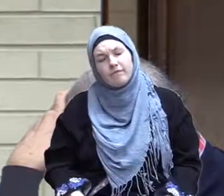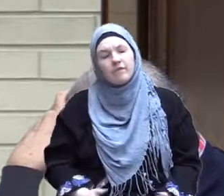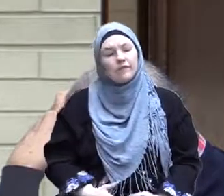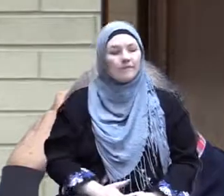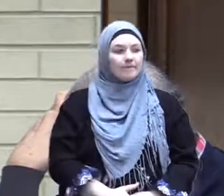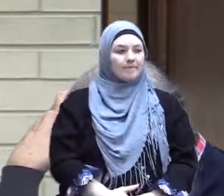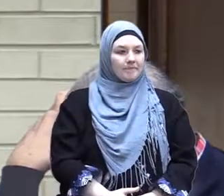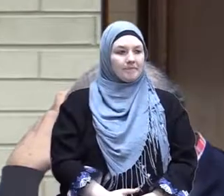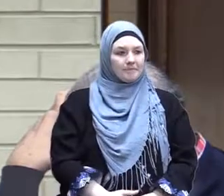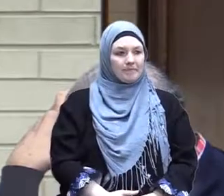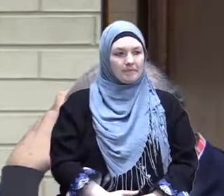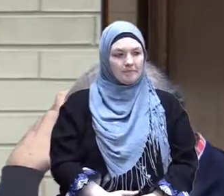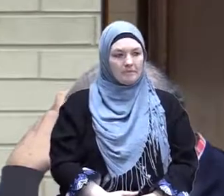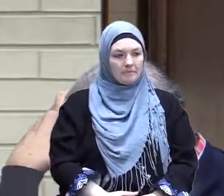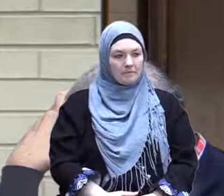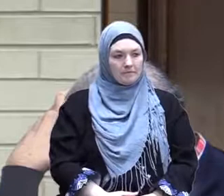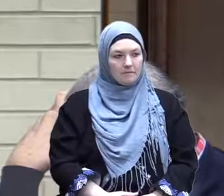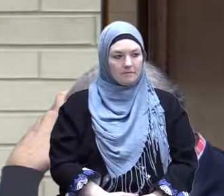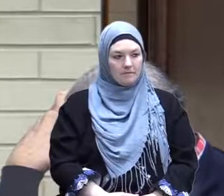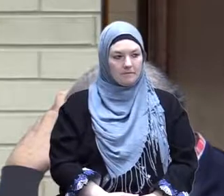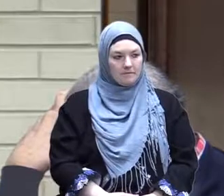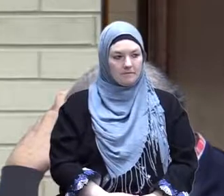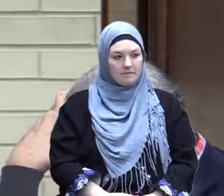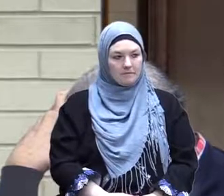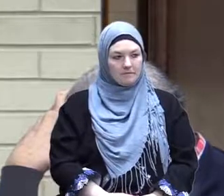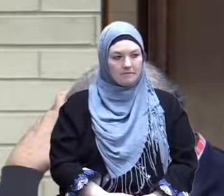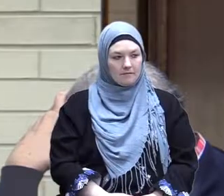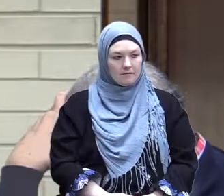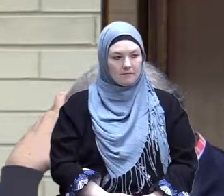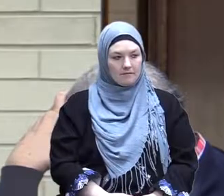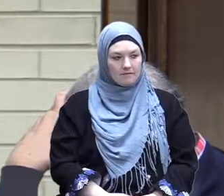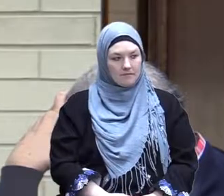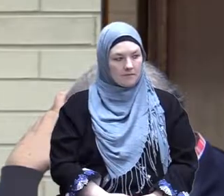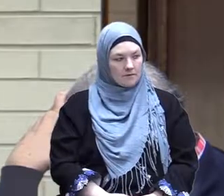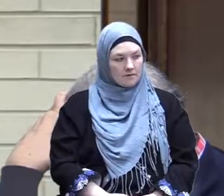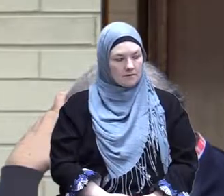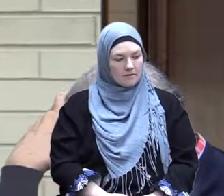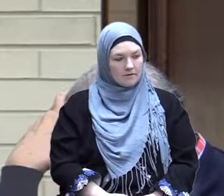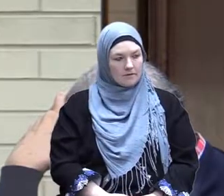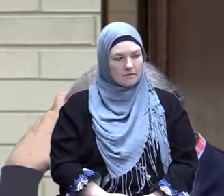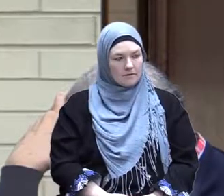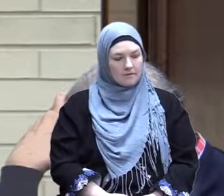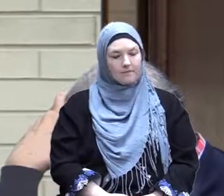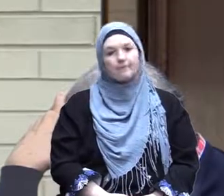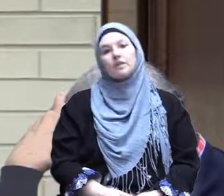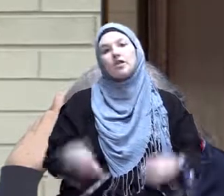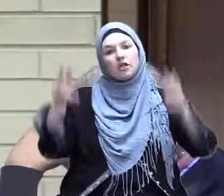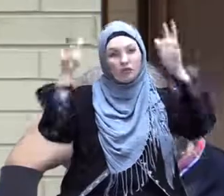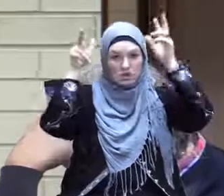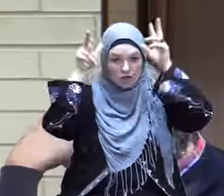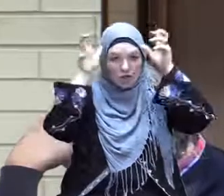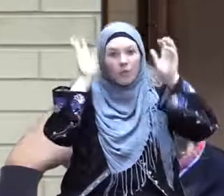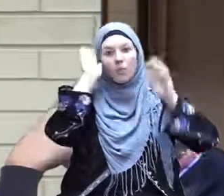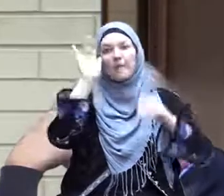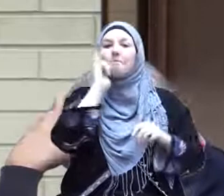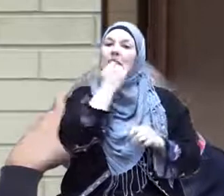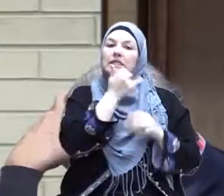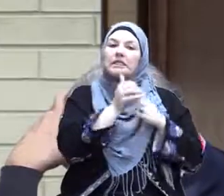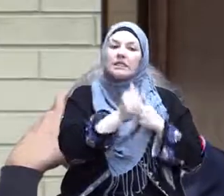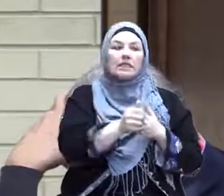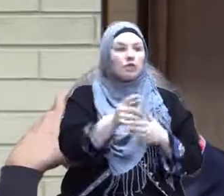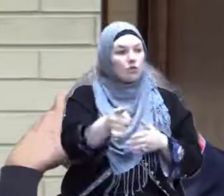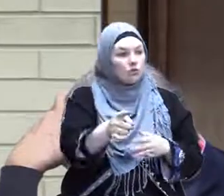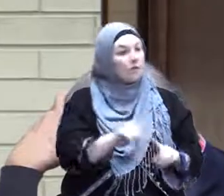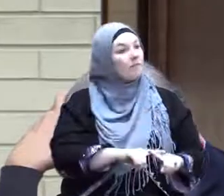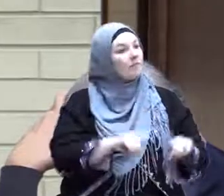فَإِنَّهُ يُضِلُّهُ وَيَهْدِيهِ إِلَىٰ عَذَابِ السَّعِيرِ. So shaitan would mislead you,